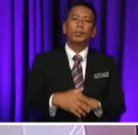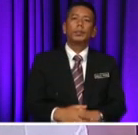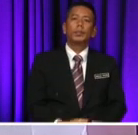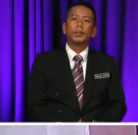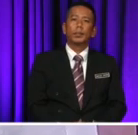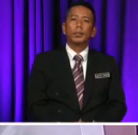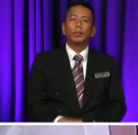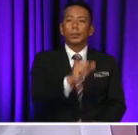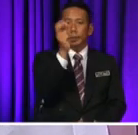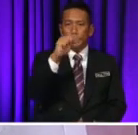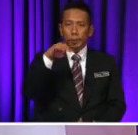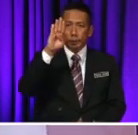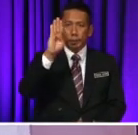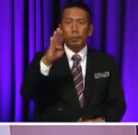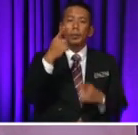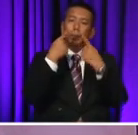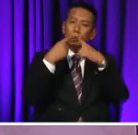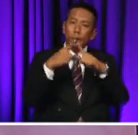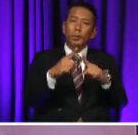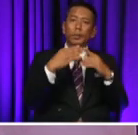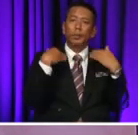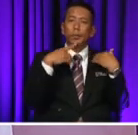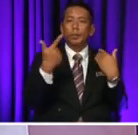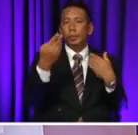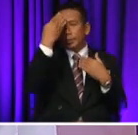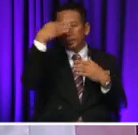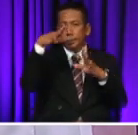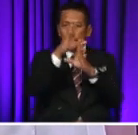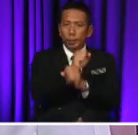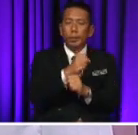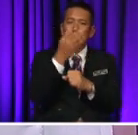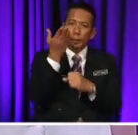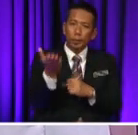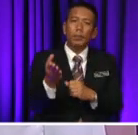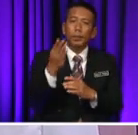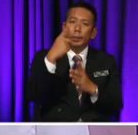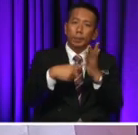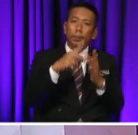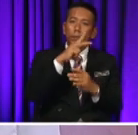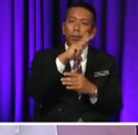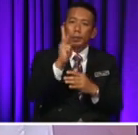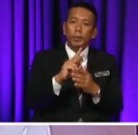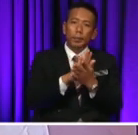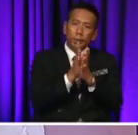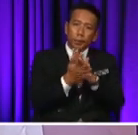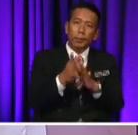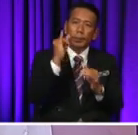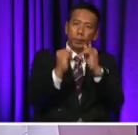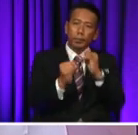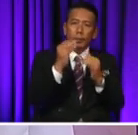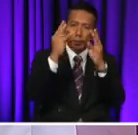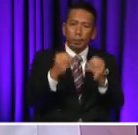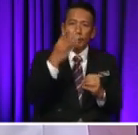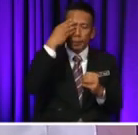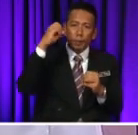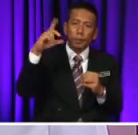Oke soal dan jawabannya adalah berikan pandangan anda apakah yang akan terjadi jika manusia mengabaikan